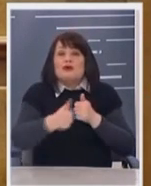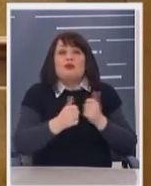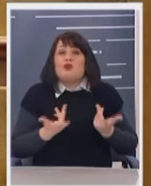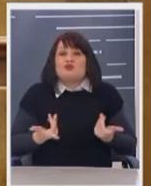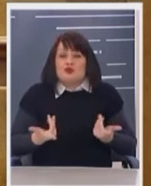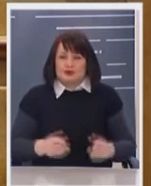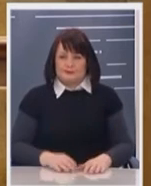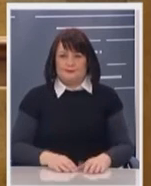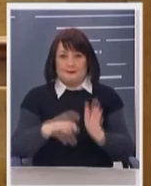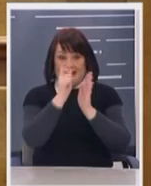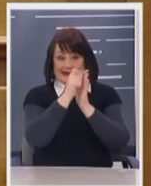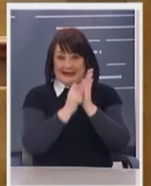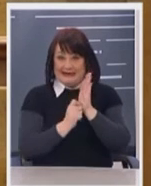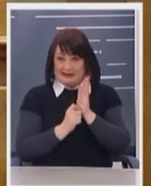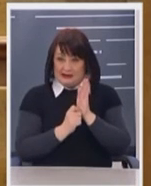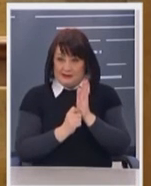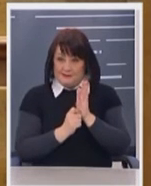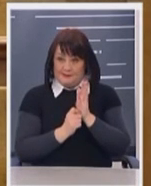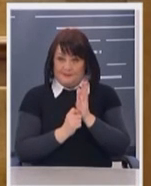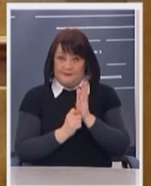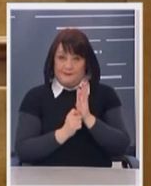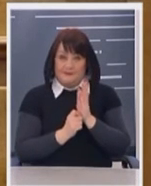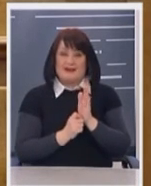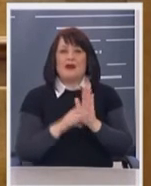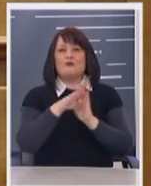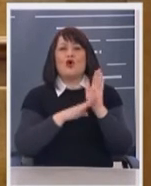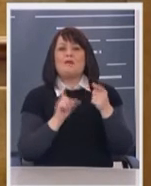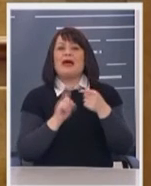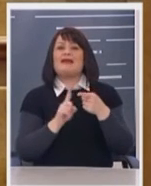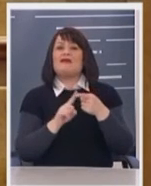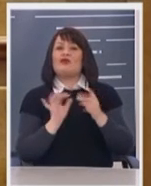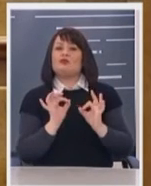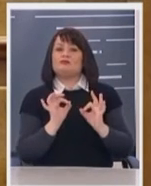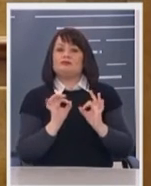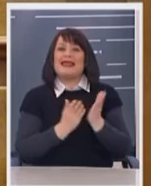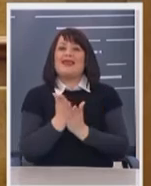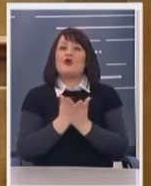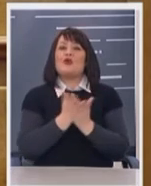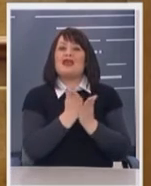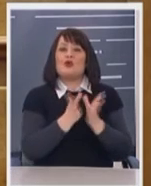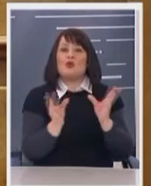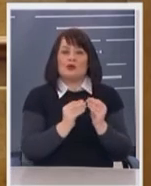Η λίστα των προγραμματισμένων χειρουργείων κάθε